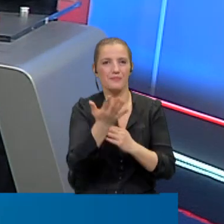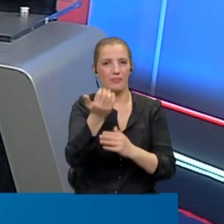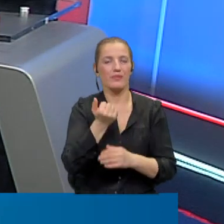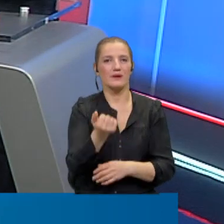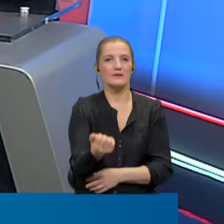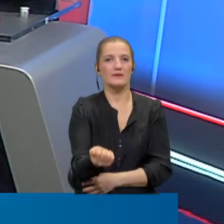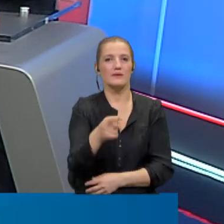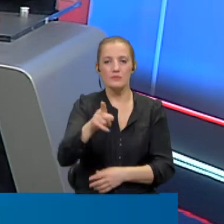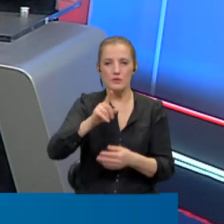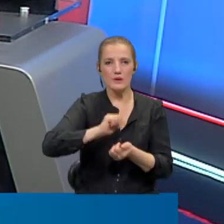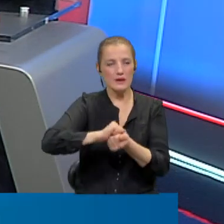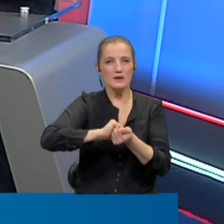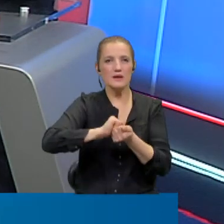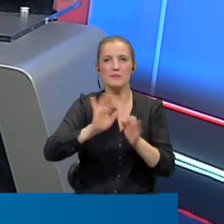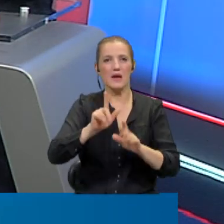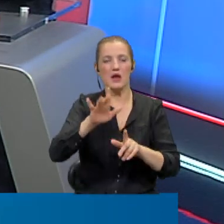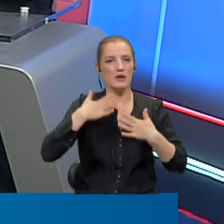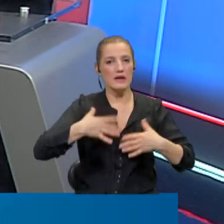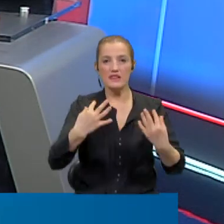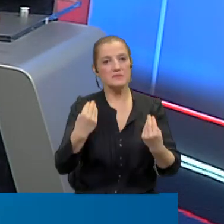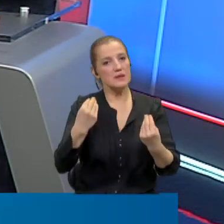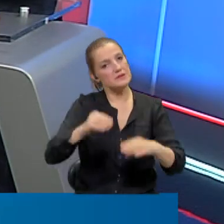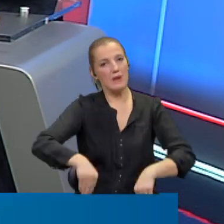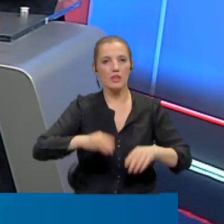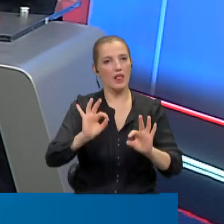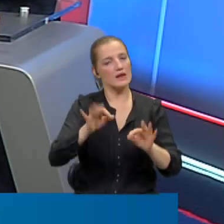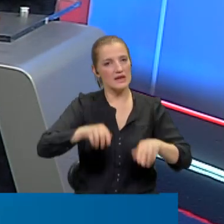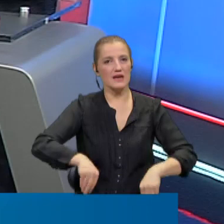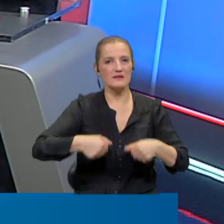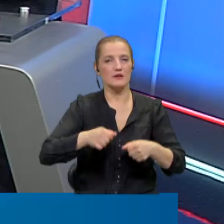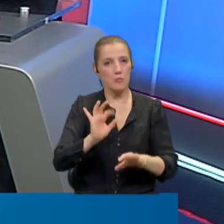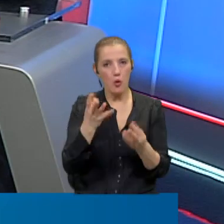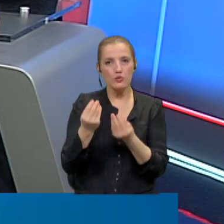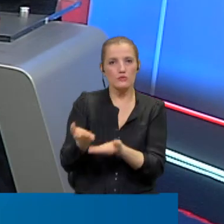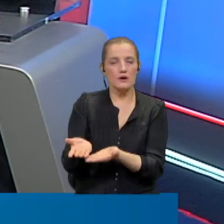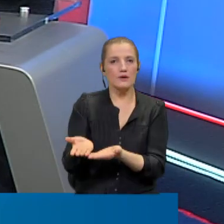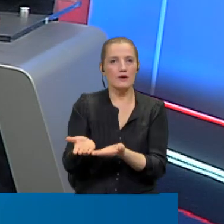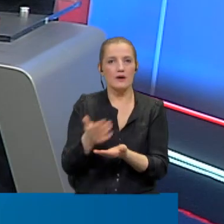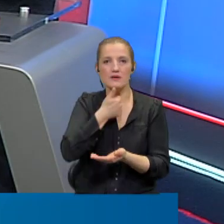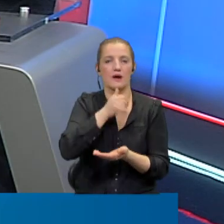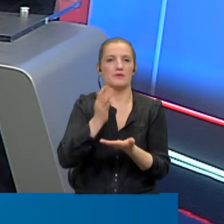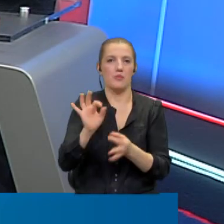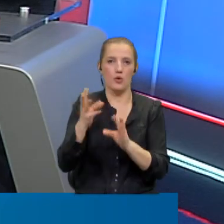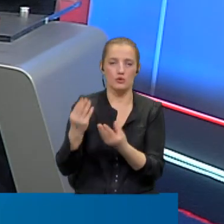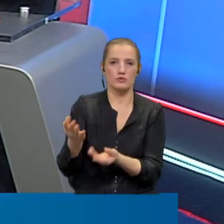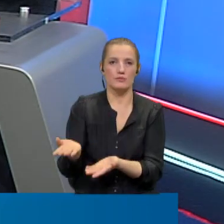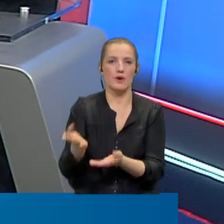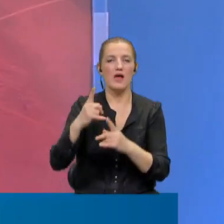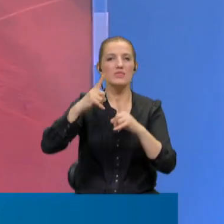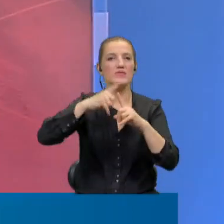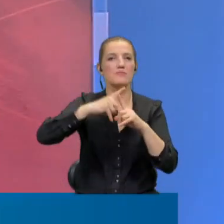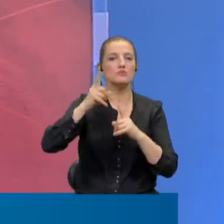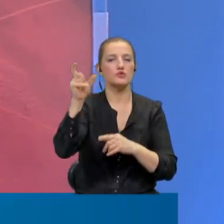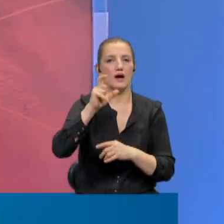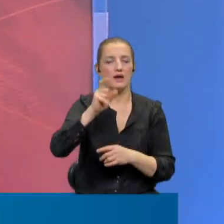yani kirlenmemiş kere daha girersin Bu pantolonu ya Böyle bir şey olur mu Allah'ını seversen Deniz abi ya Ya bak Temmuz